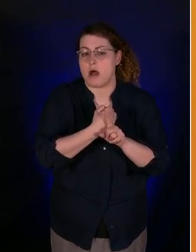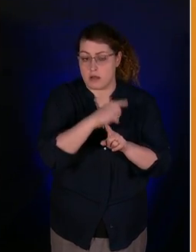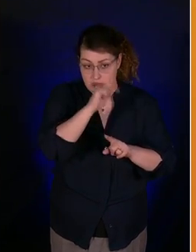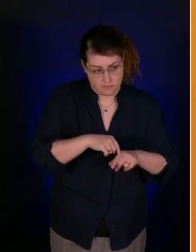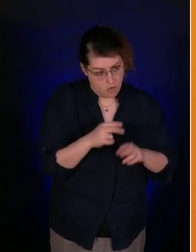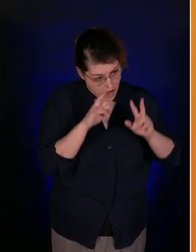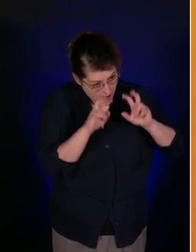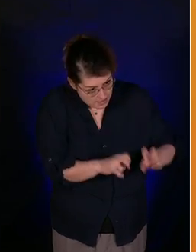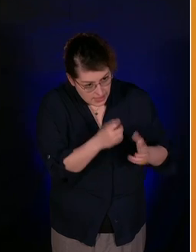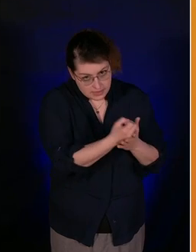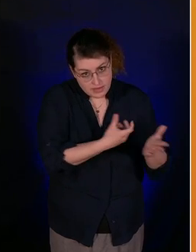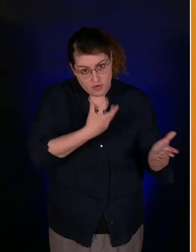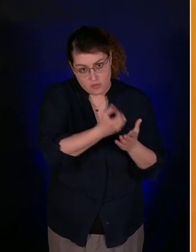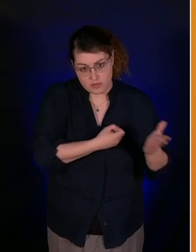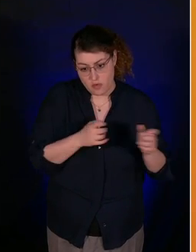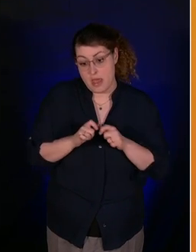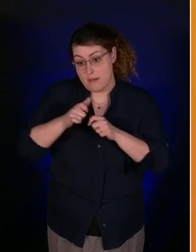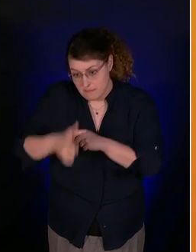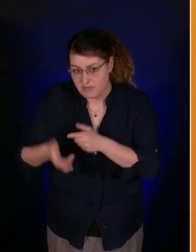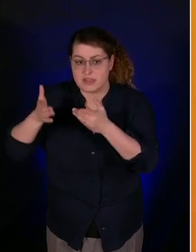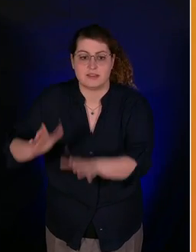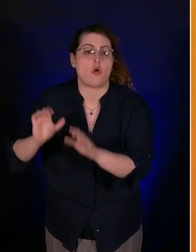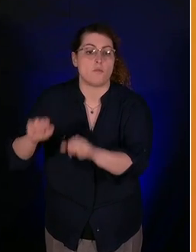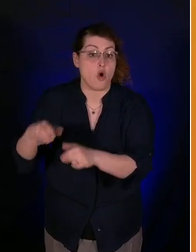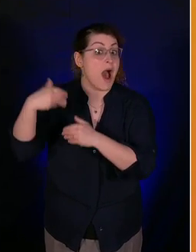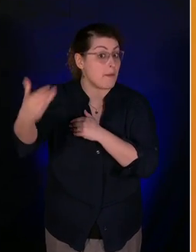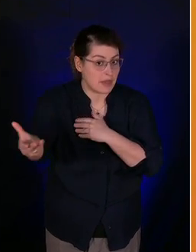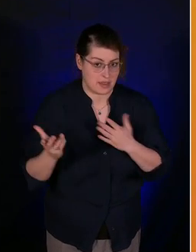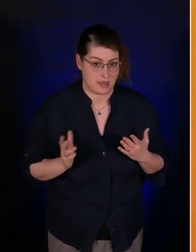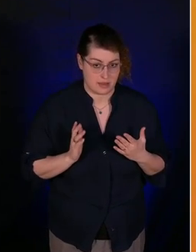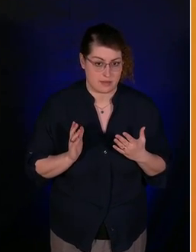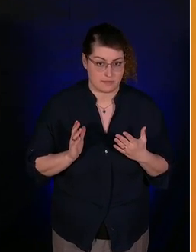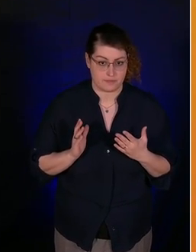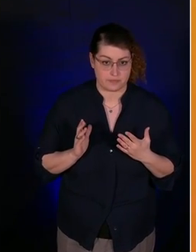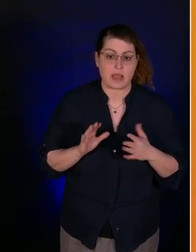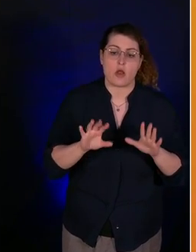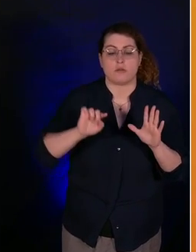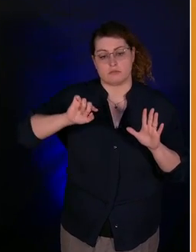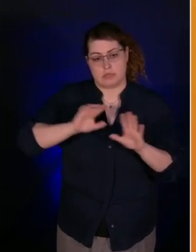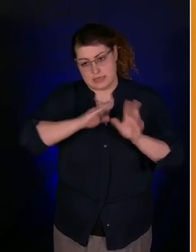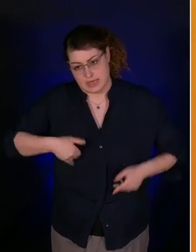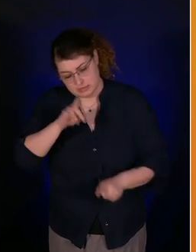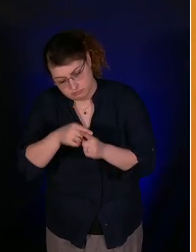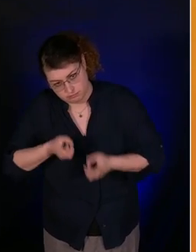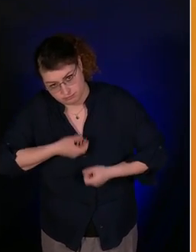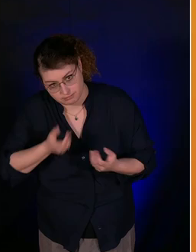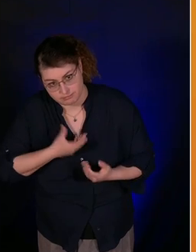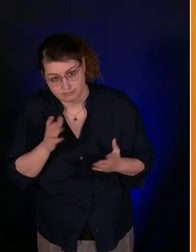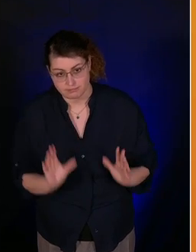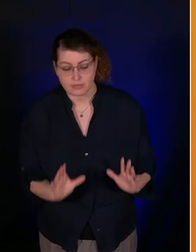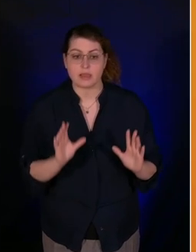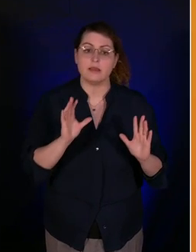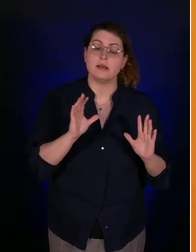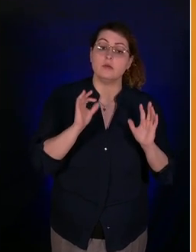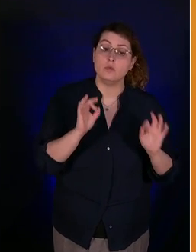leur analyse avant toute décision. Merci la définition... Marie, il faut vraiment conclure là. Alors je conclurai sur les